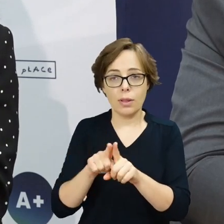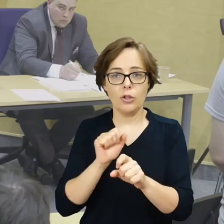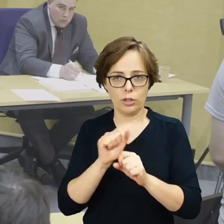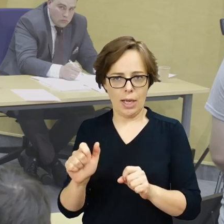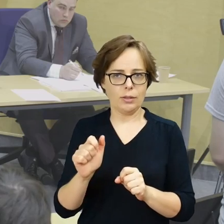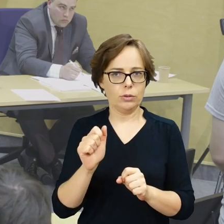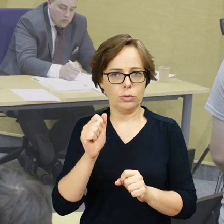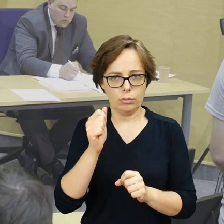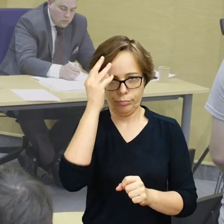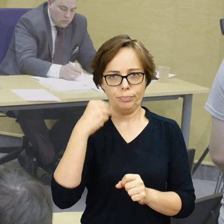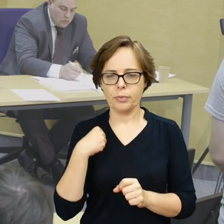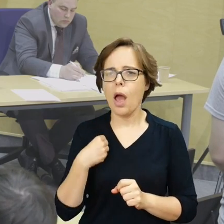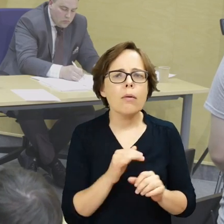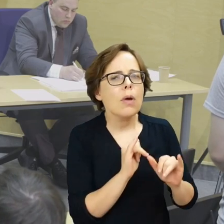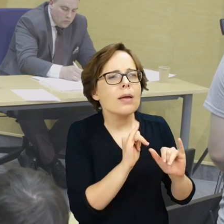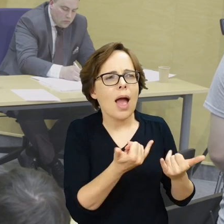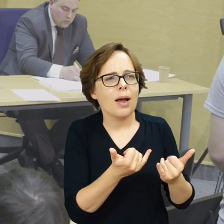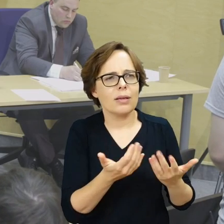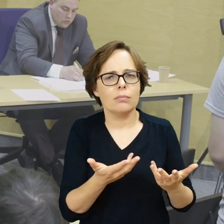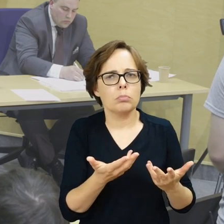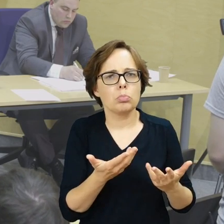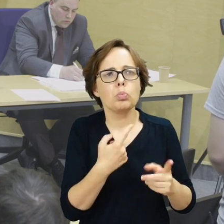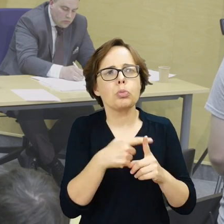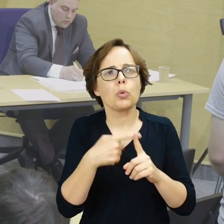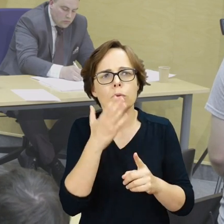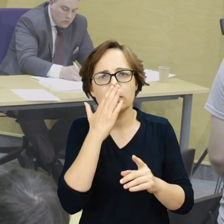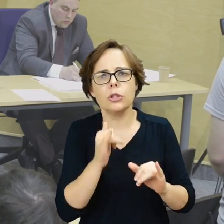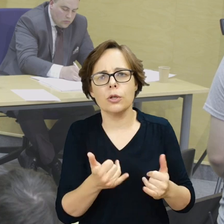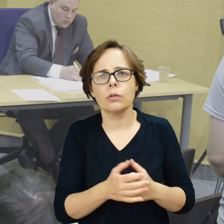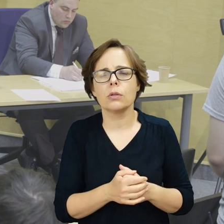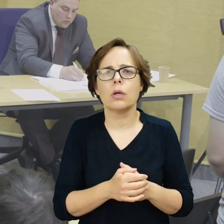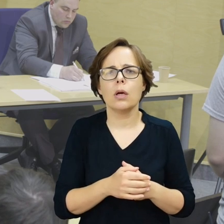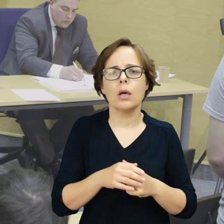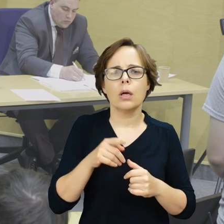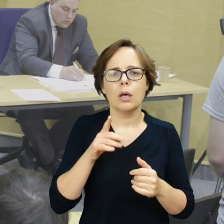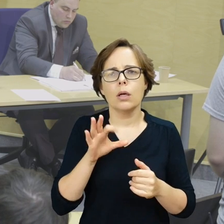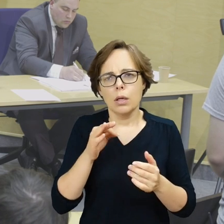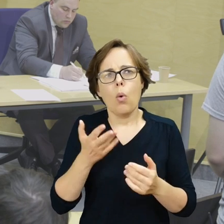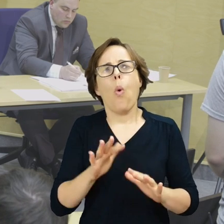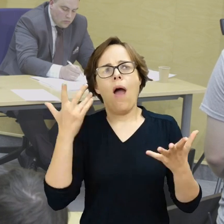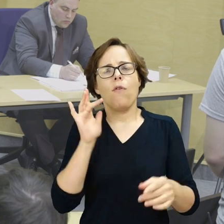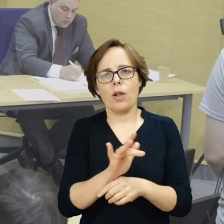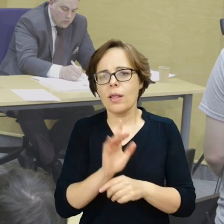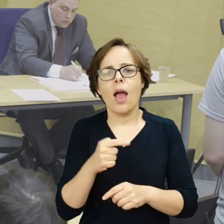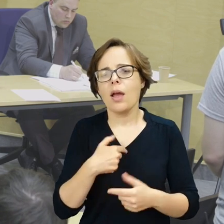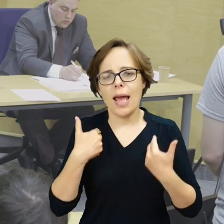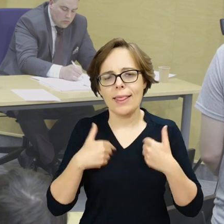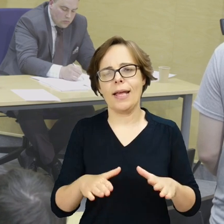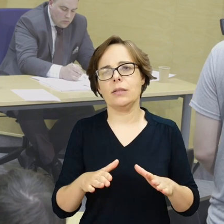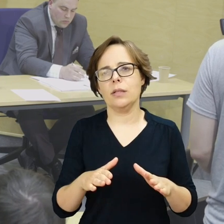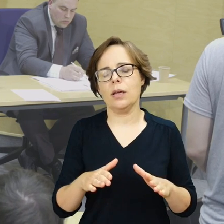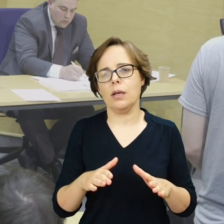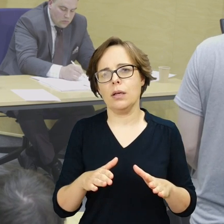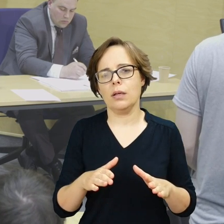Bo łatwo jest wpadać w krytykę i ja znam te zalety i ludzie o nich mówią, a nie chciałbym, żebyśmy wyszli z tyłu z poczuciem, że